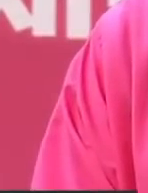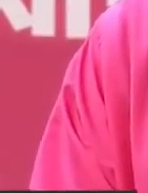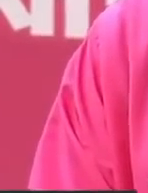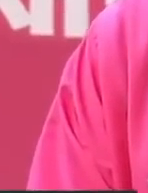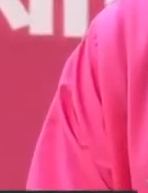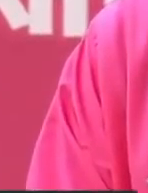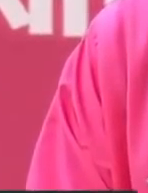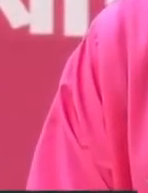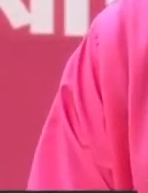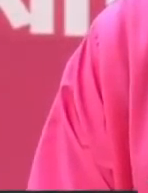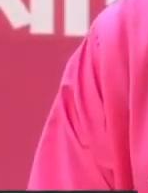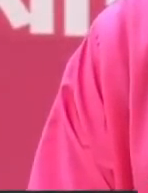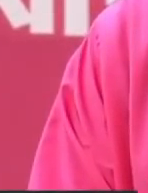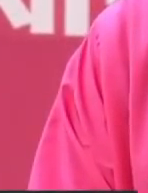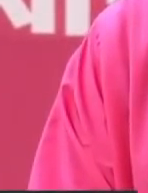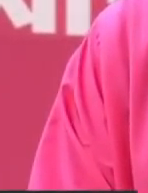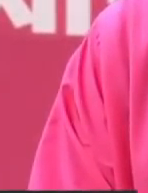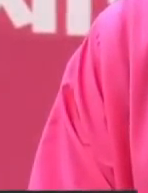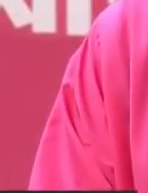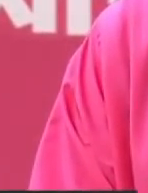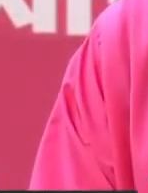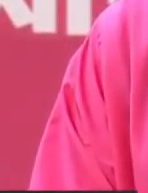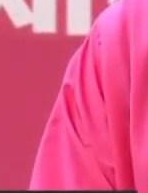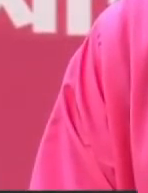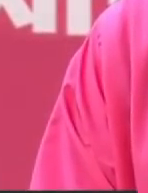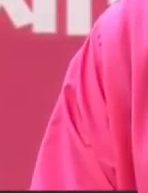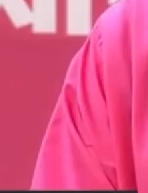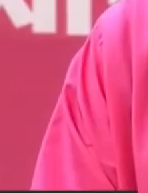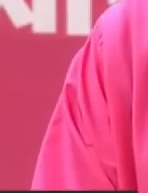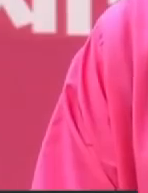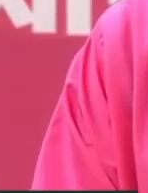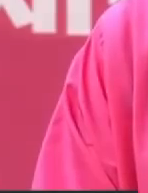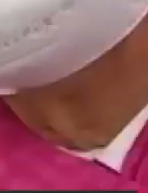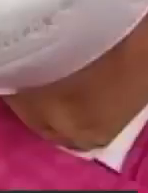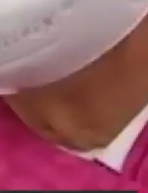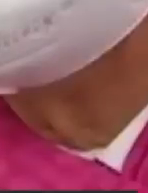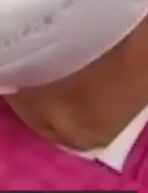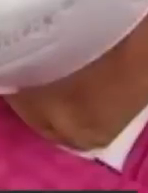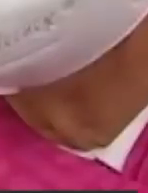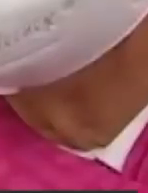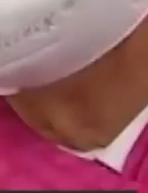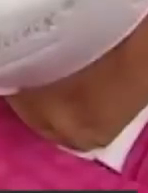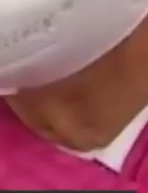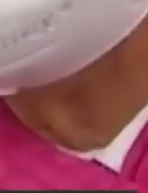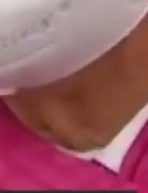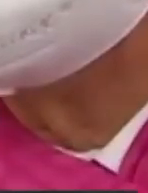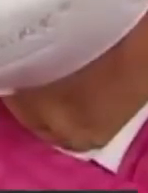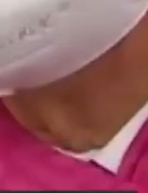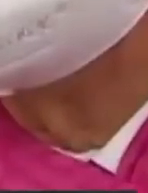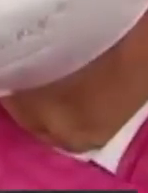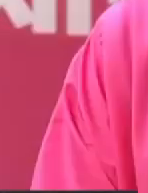이은재 공개당 의원이 참석하시는 회사로 만나면서